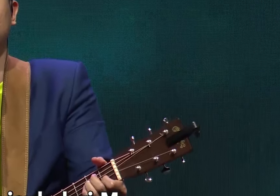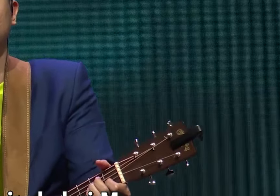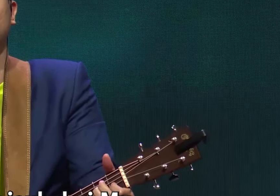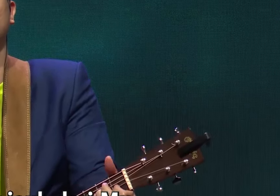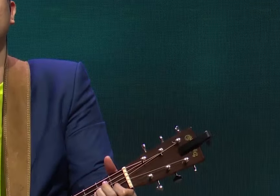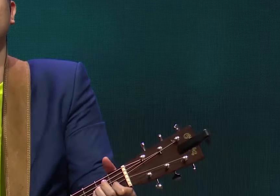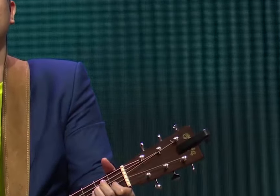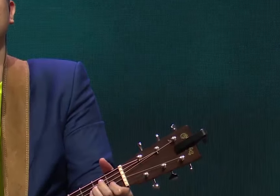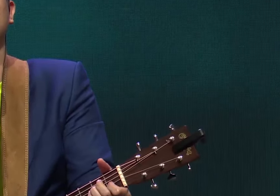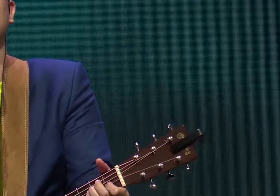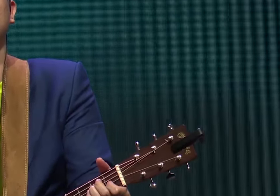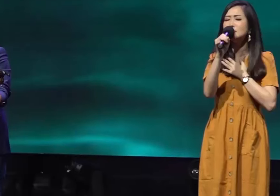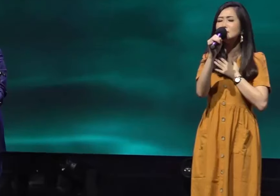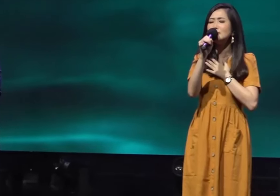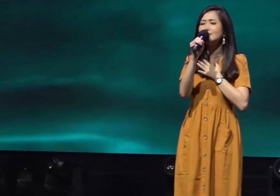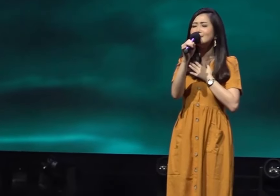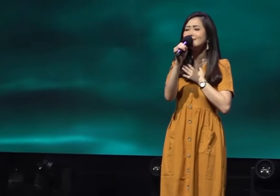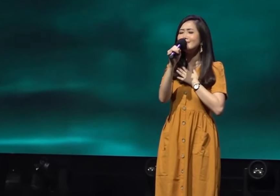darimu.